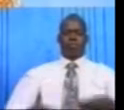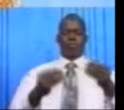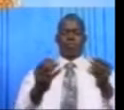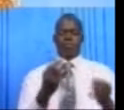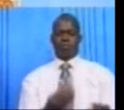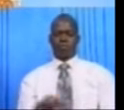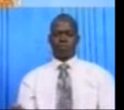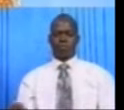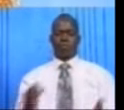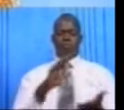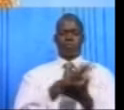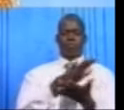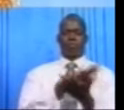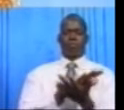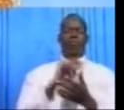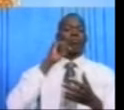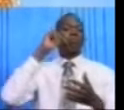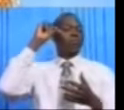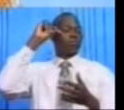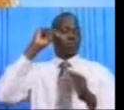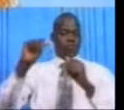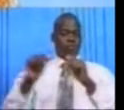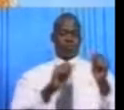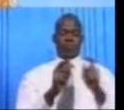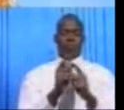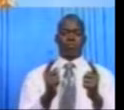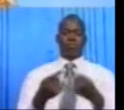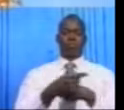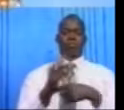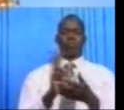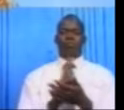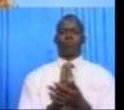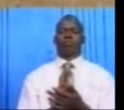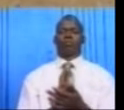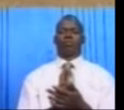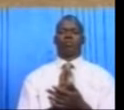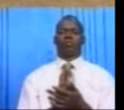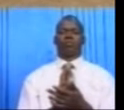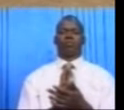de fournitures scolaires. Hier à Thion, l'ambiance était des grands jours à Adama Koulibaly.